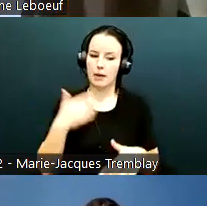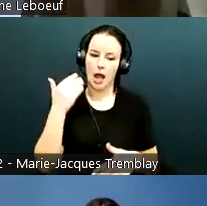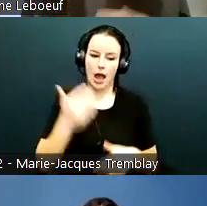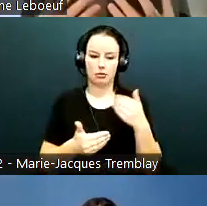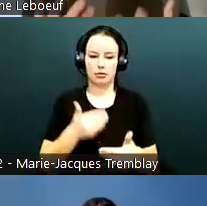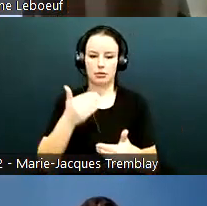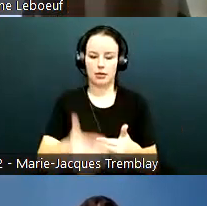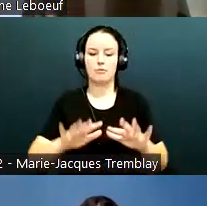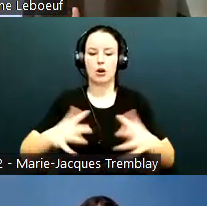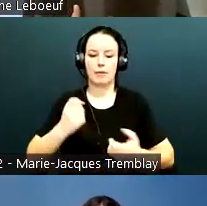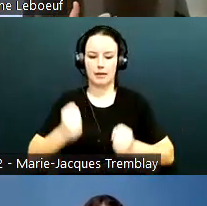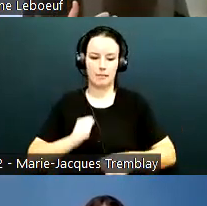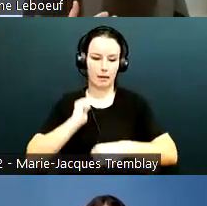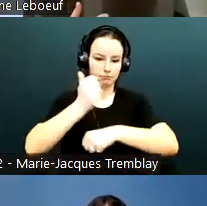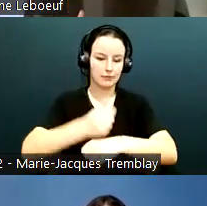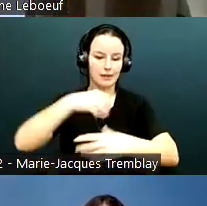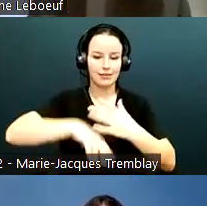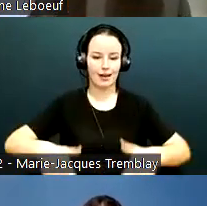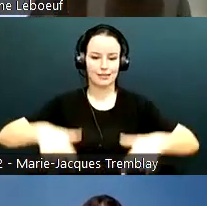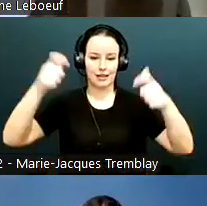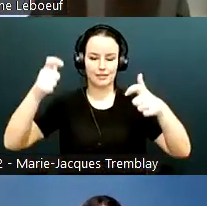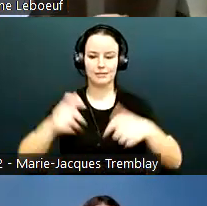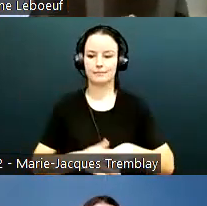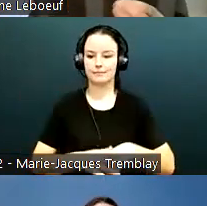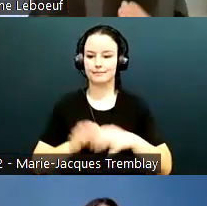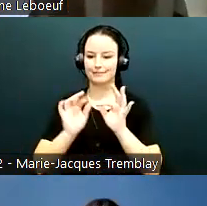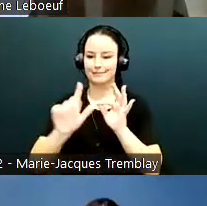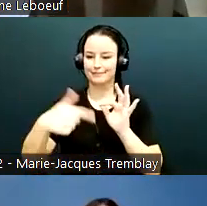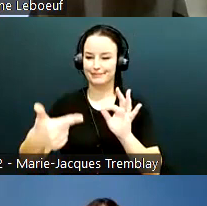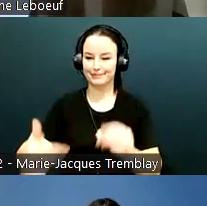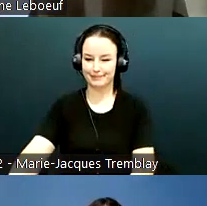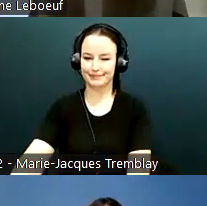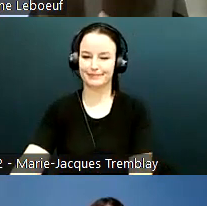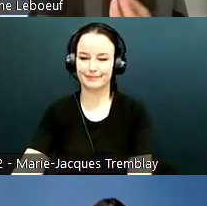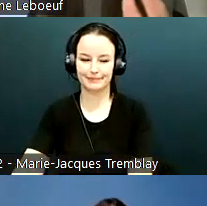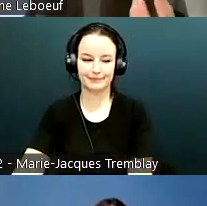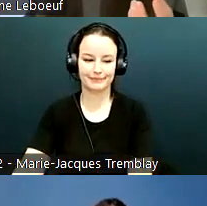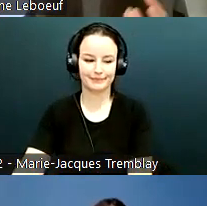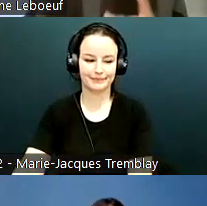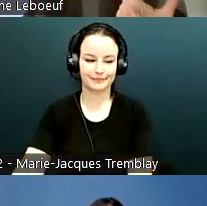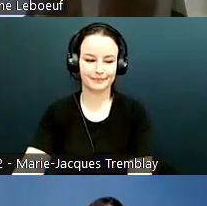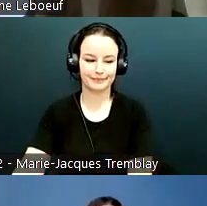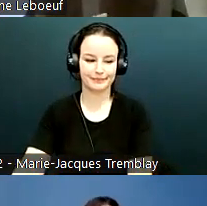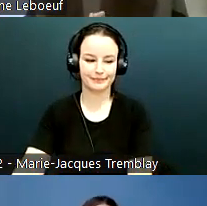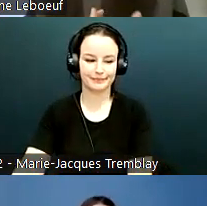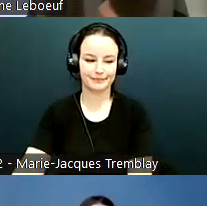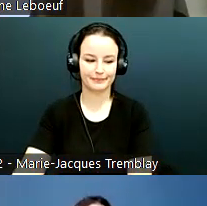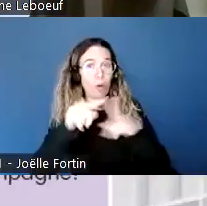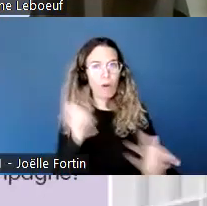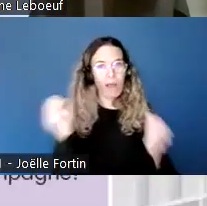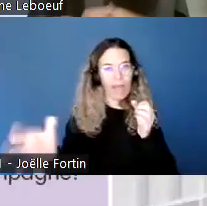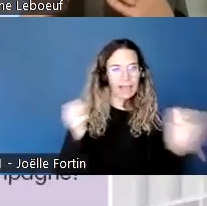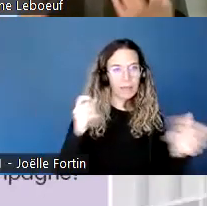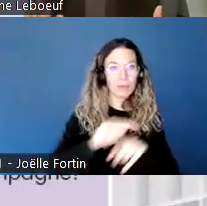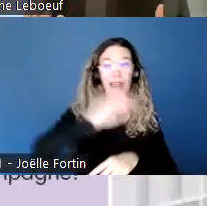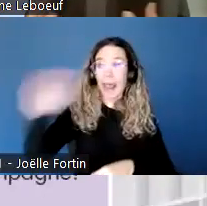étape. Comment est-ce qu'on peut mettre ça en place au sein de la résidence? Ensuite, on propose plusieurs activités pour animer, faciliter l'accueil des